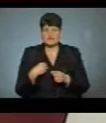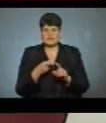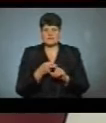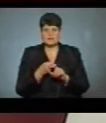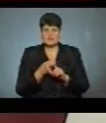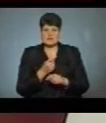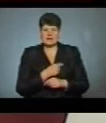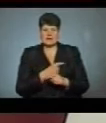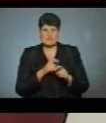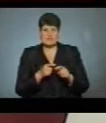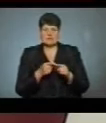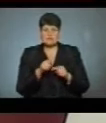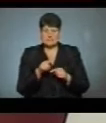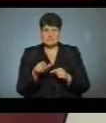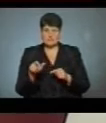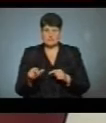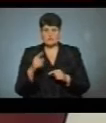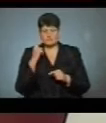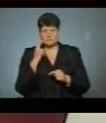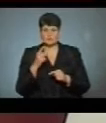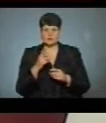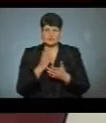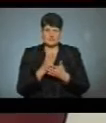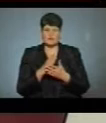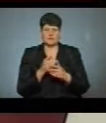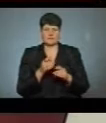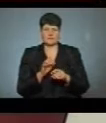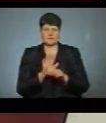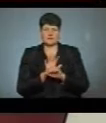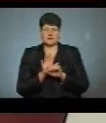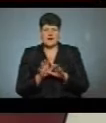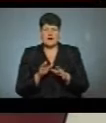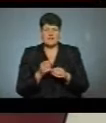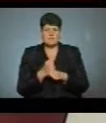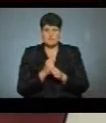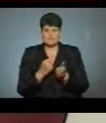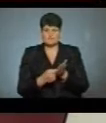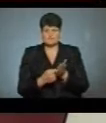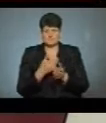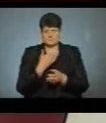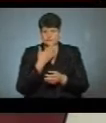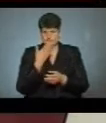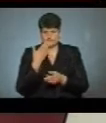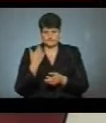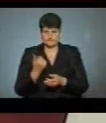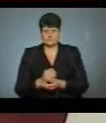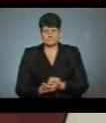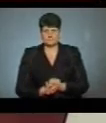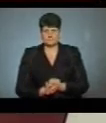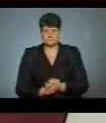лікарні. У цих людей підозрюють COVID-19, але лабораторно цей діагноз ще не підтвердили, каже Володимир